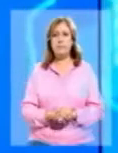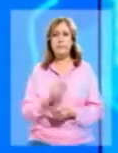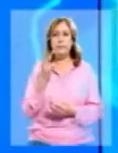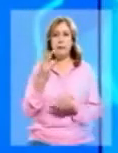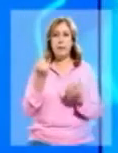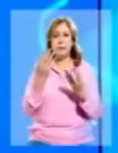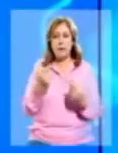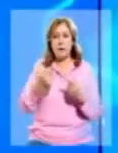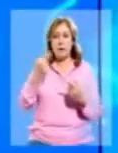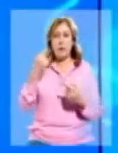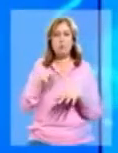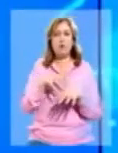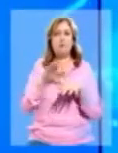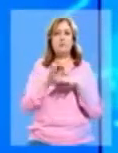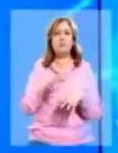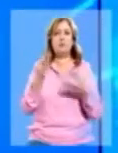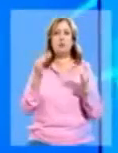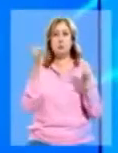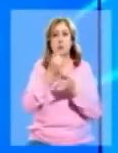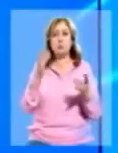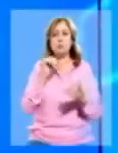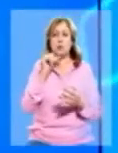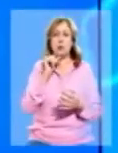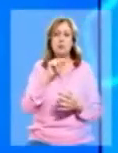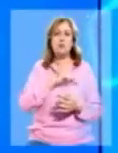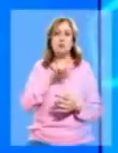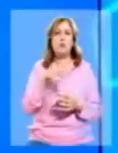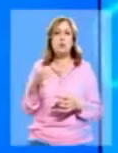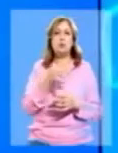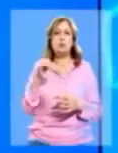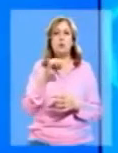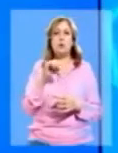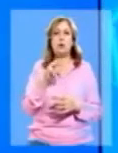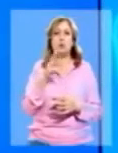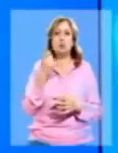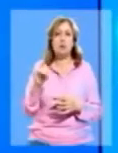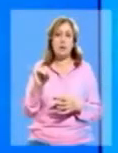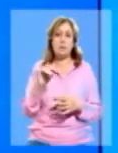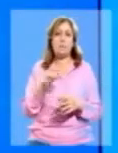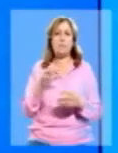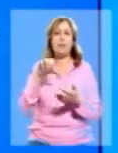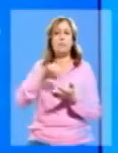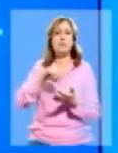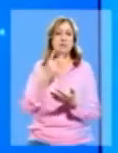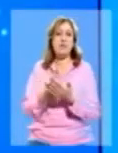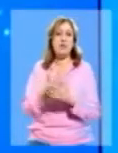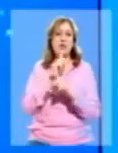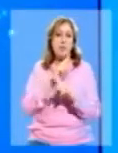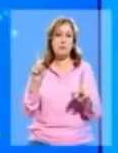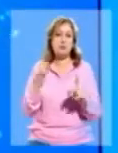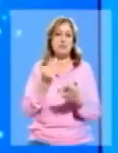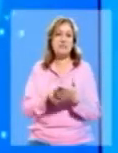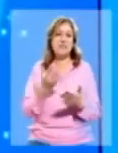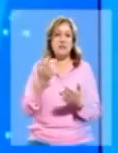На днях в Кокшетау прошли Дни культуры Костанайа. Сотрудники областного историко-краеведческого музея представили самые